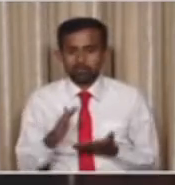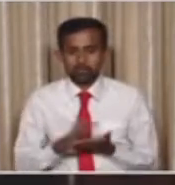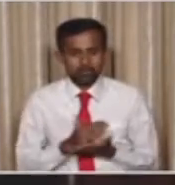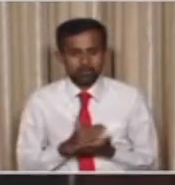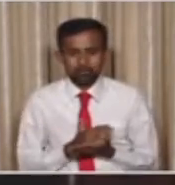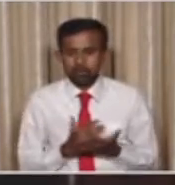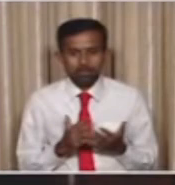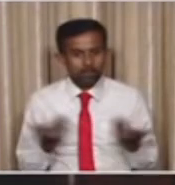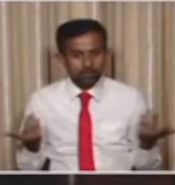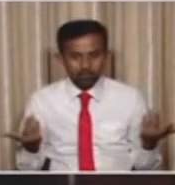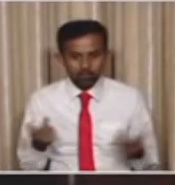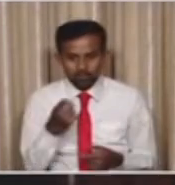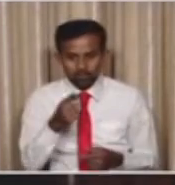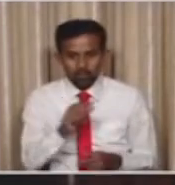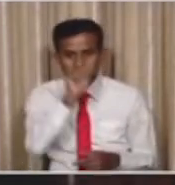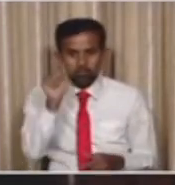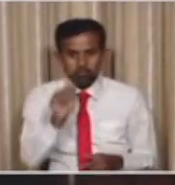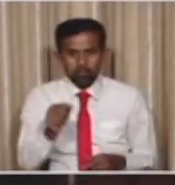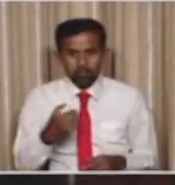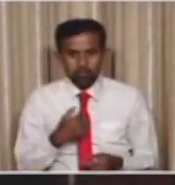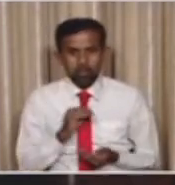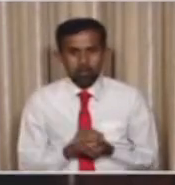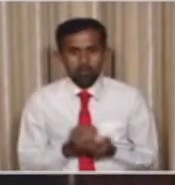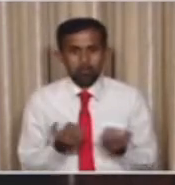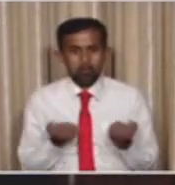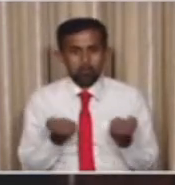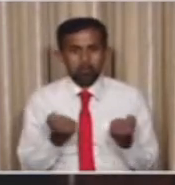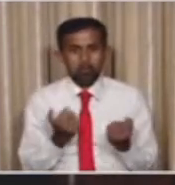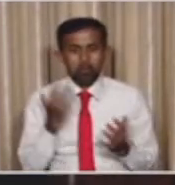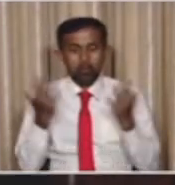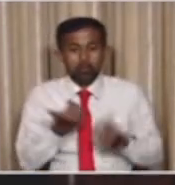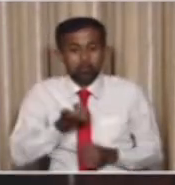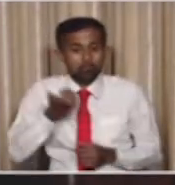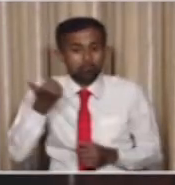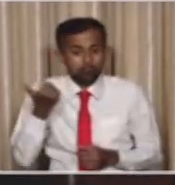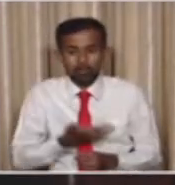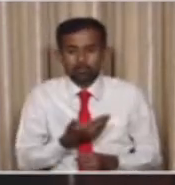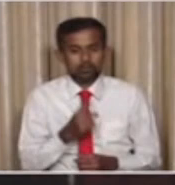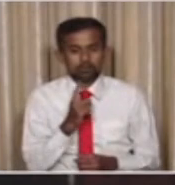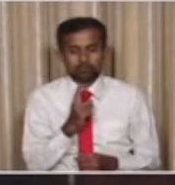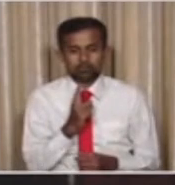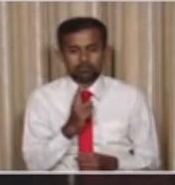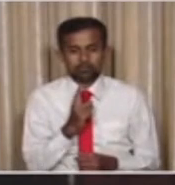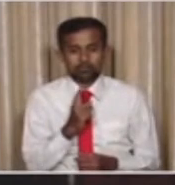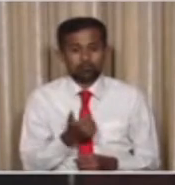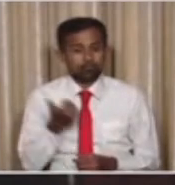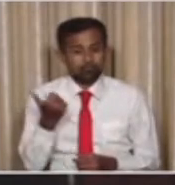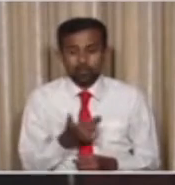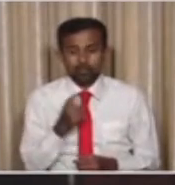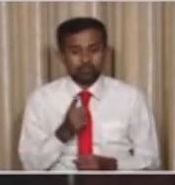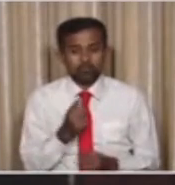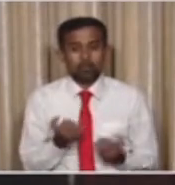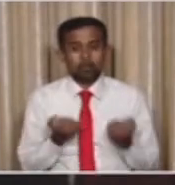සේවාවක් නෙමෙයිද කියන ප්‍රශ්නෙත් අපිට තියෙනවා. ප්‍රවාහනය තමයි ලෝකේ අත්‍යවශ්‍යම ප්‍රවාහන කරන අත්‍යවශ්‍යම